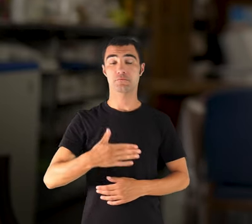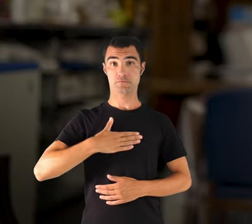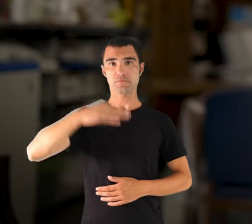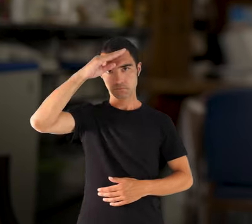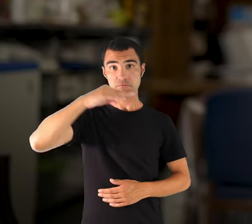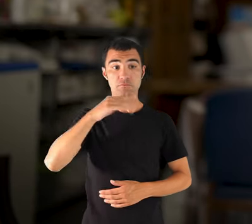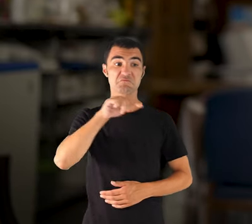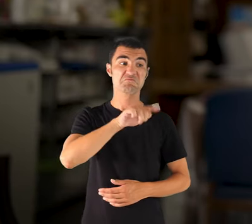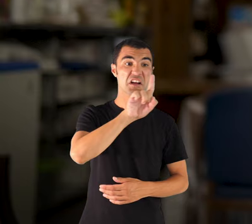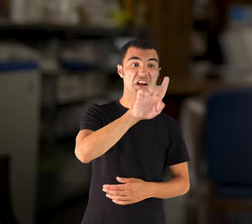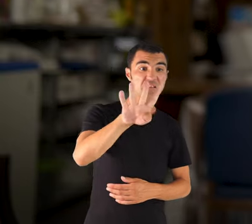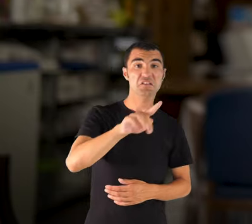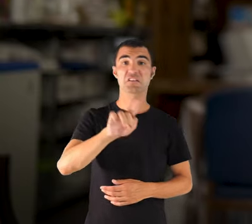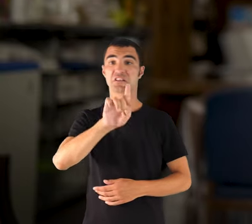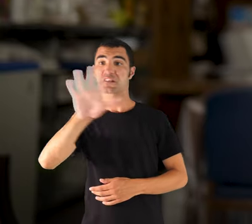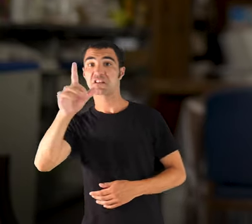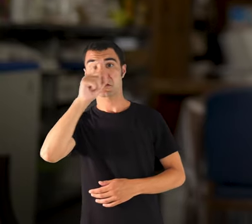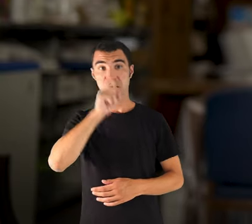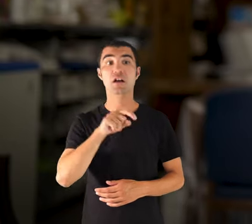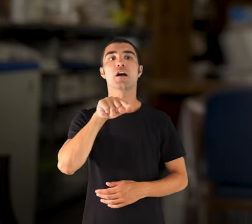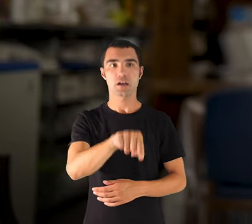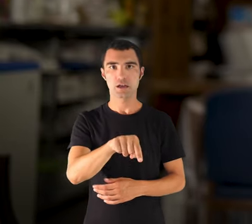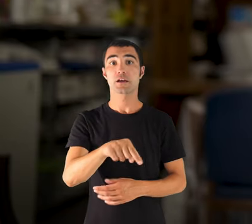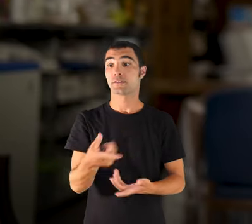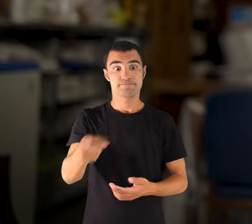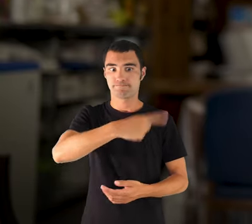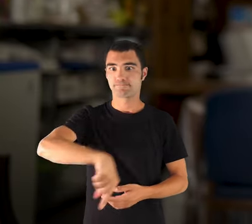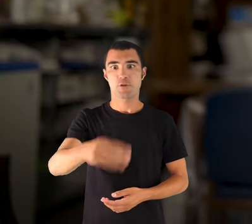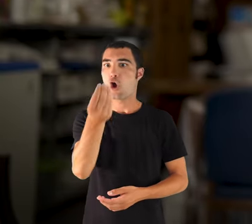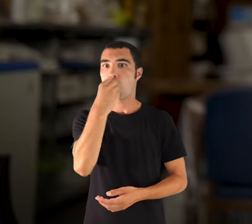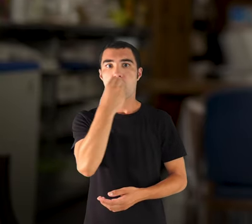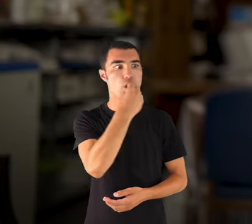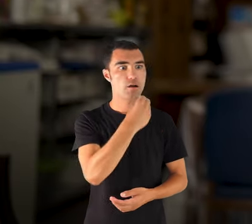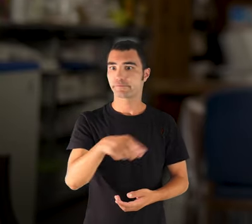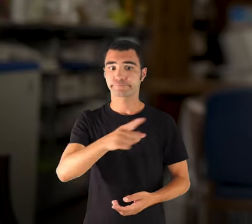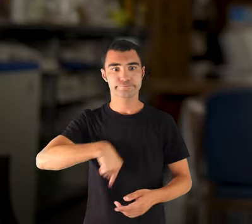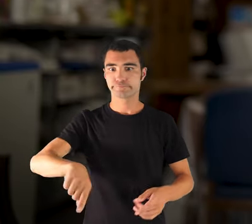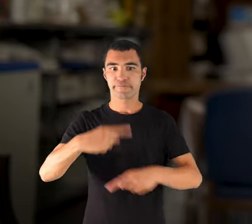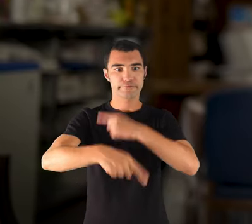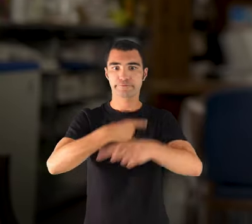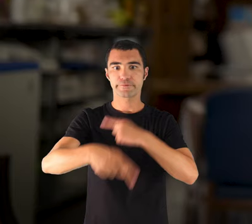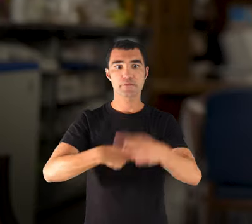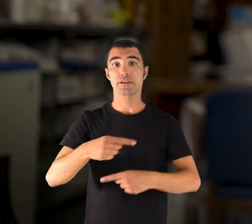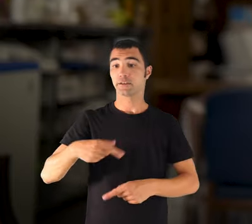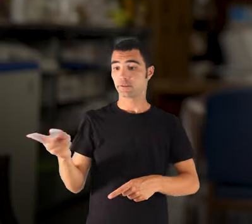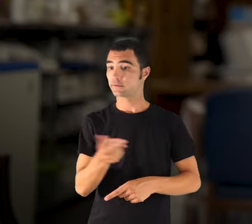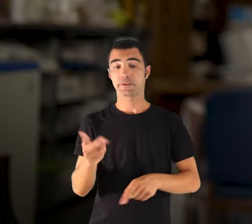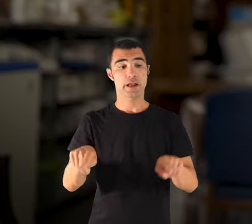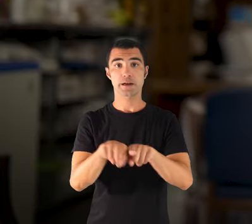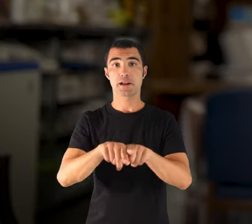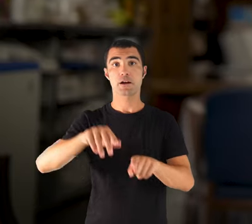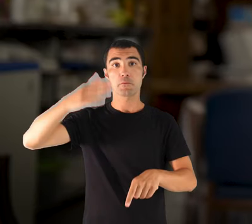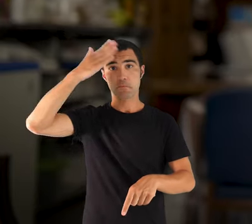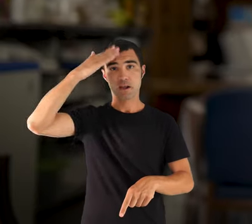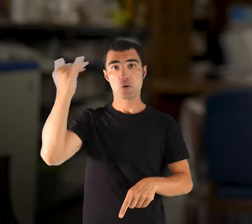14 o 15 anys, sí que per llevar boques de davant, pues, com el seu germà major, també en Joan, se'n van anar cap a França a fer